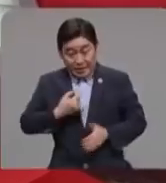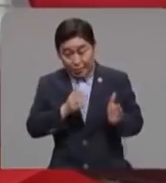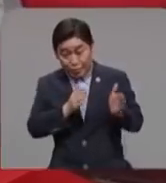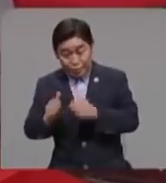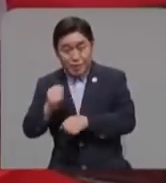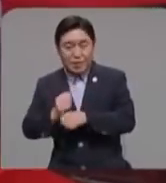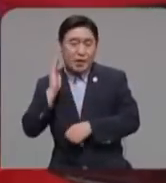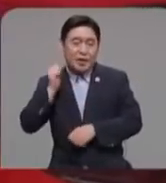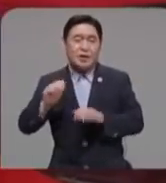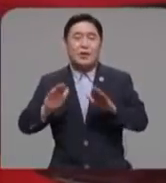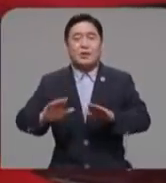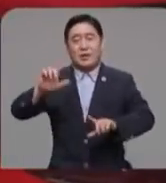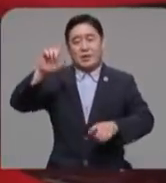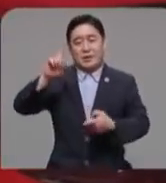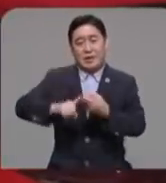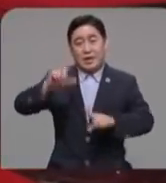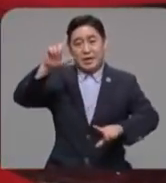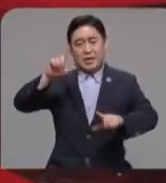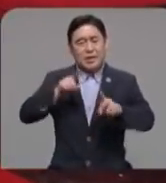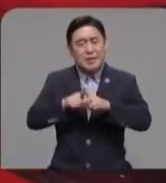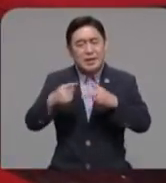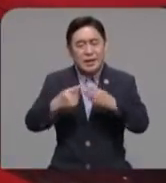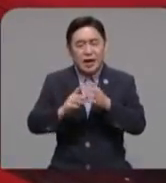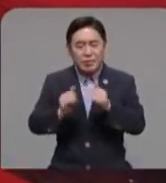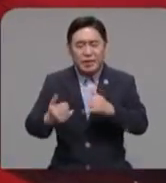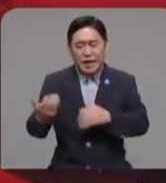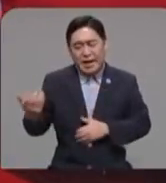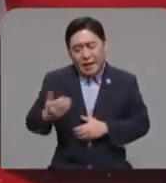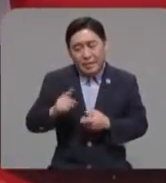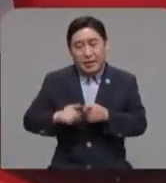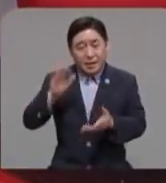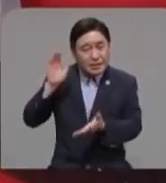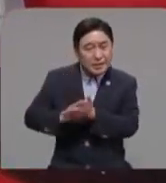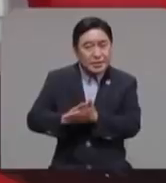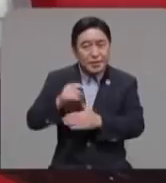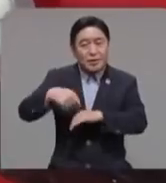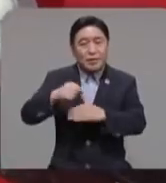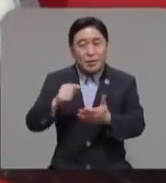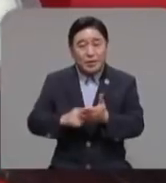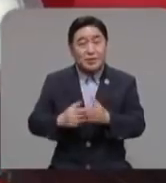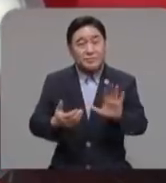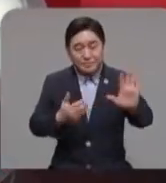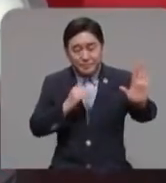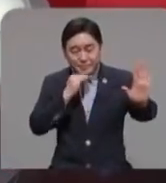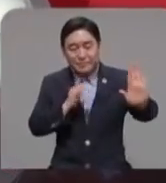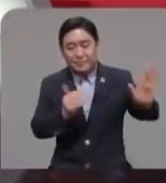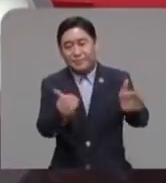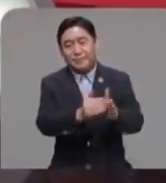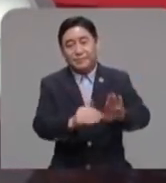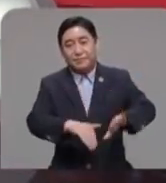대통령의 현실에 대한 이해, 국민들의 아픔에 대한 뜨거운 관심. 알겠습니다. 그리고, 그 정도로 예. 하고.